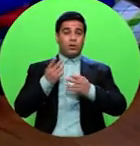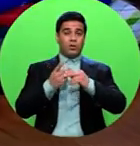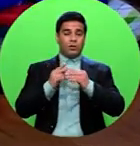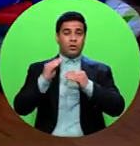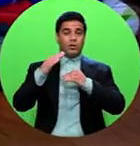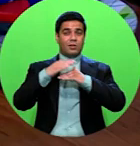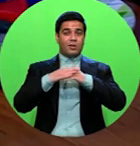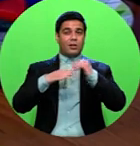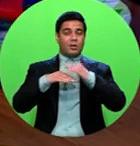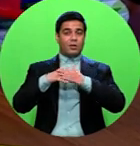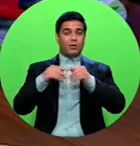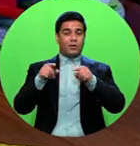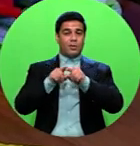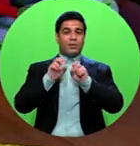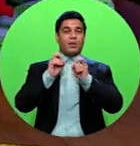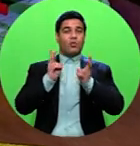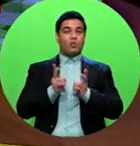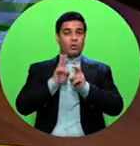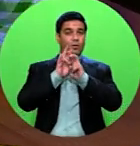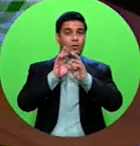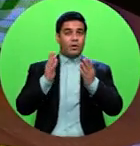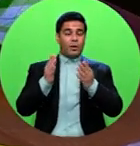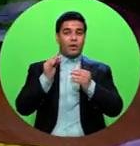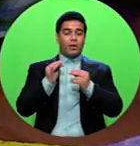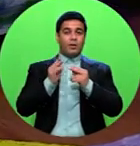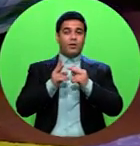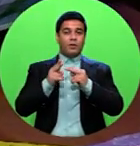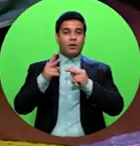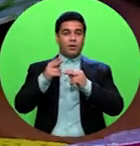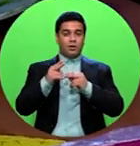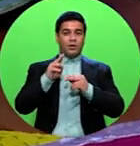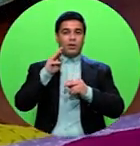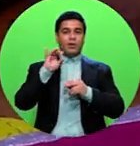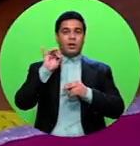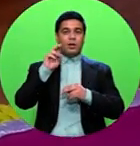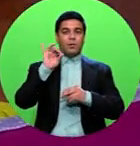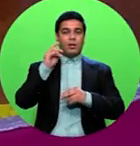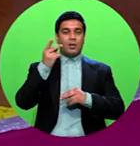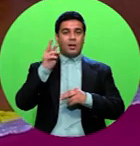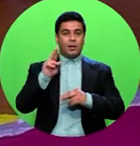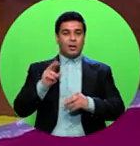складываю вот таким образом и вырезаю трапецию.